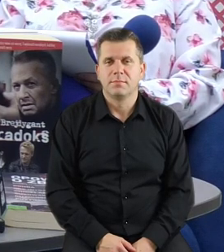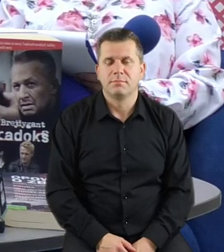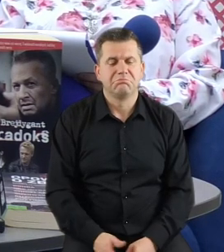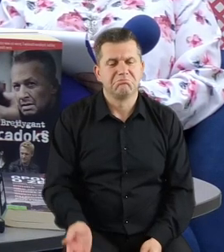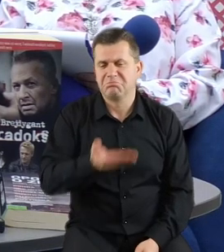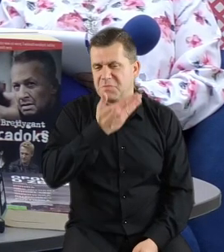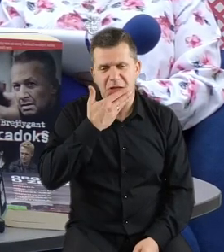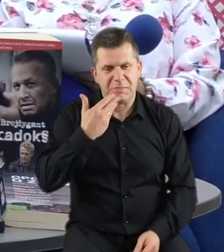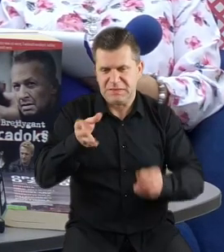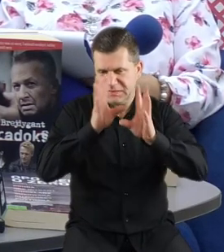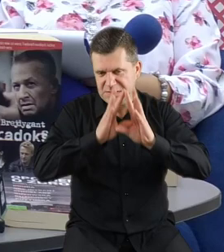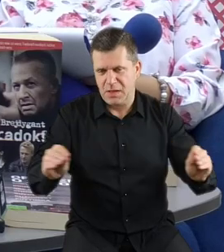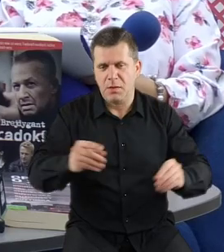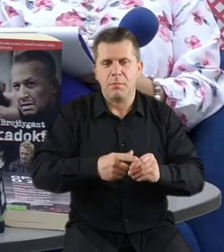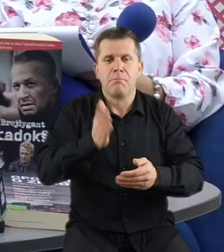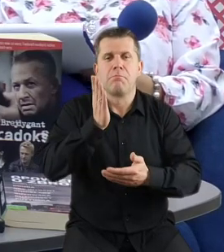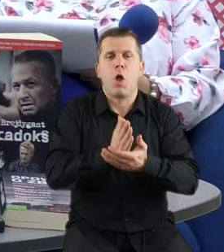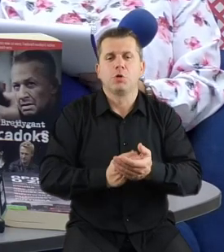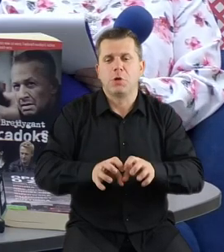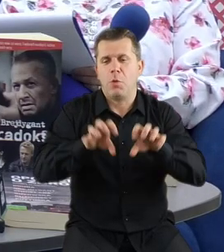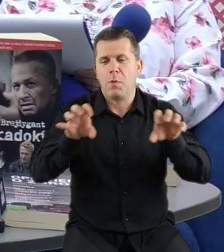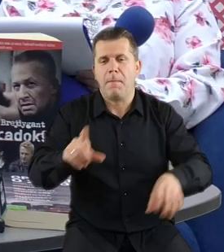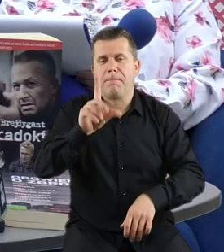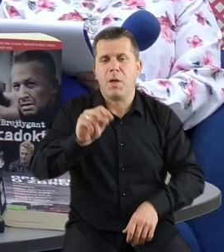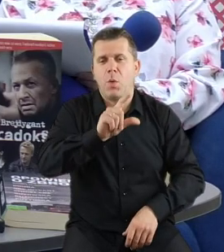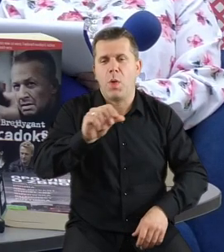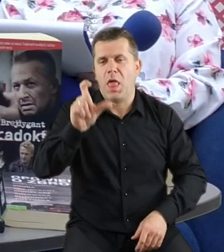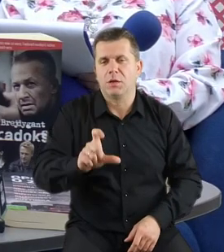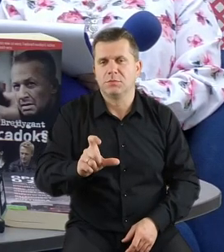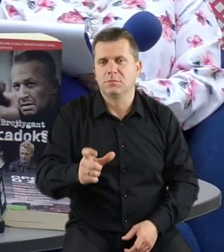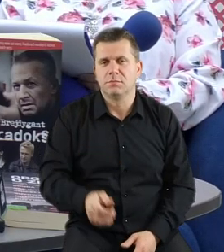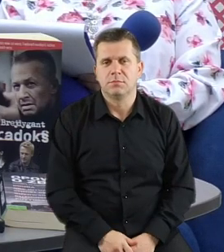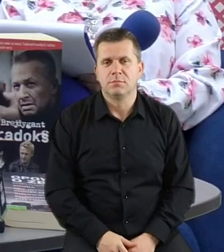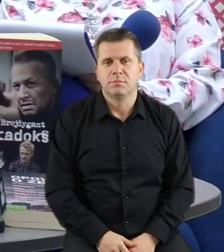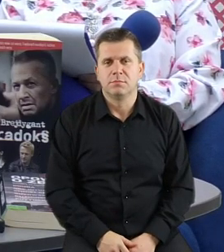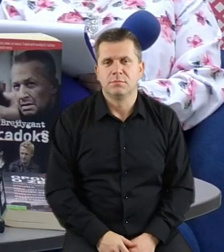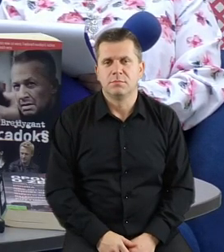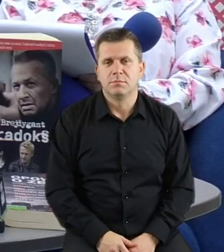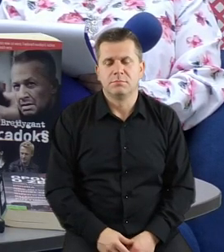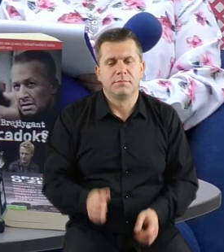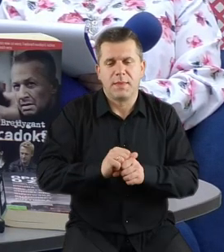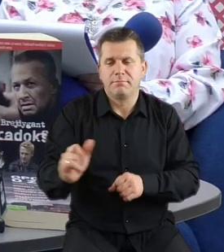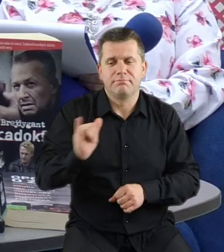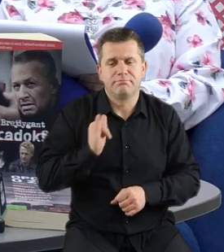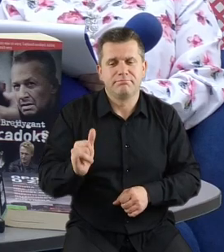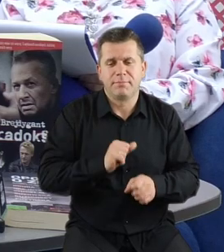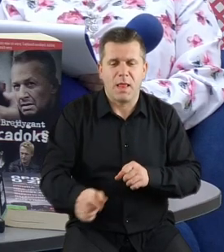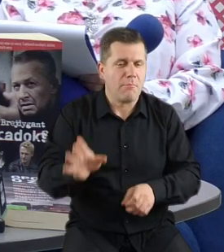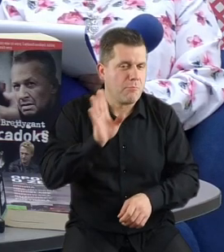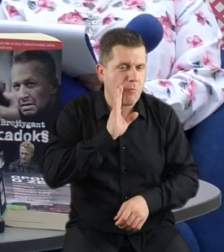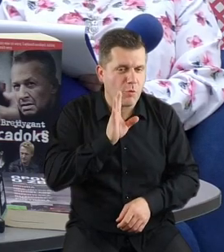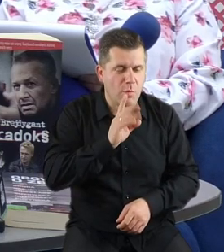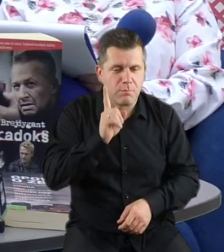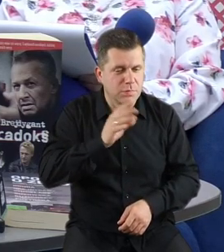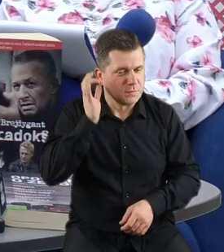następuje taki zanik płci w pewnym sensie, że jesteśmy właściwie dosyć podobni